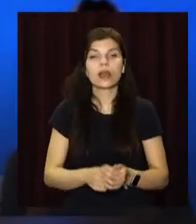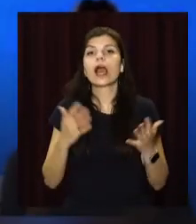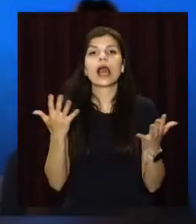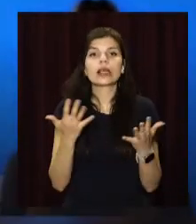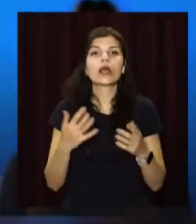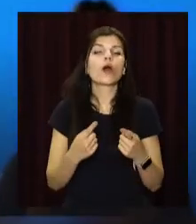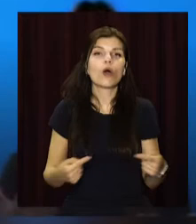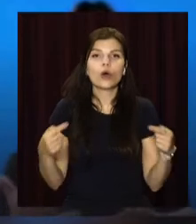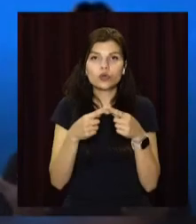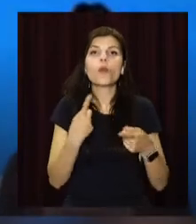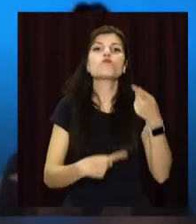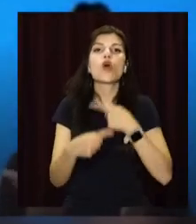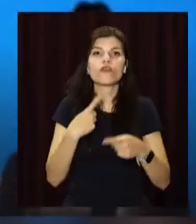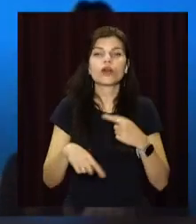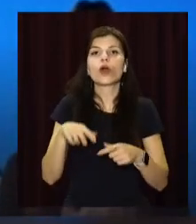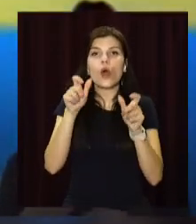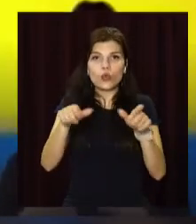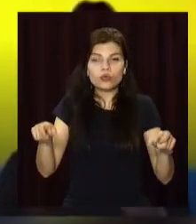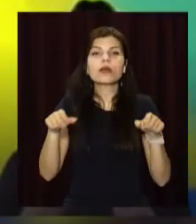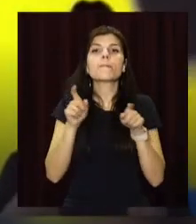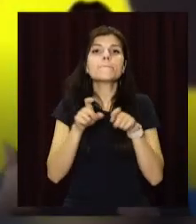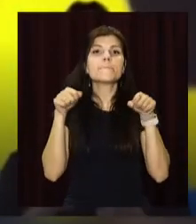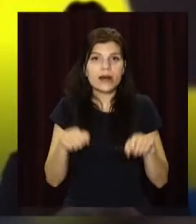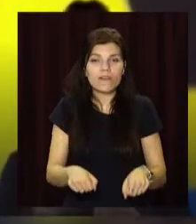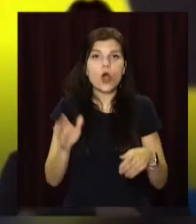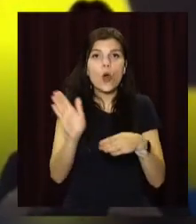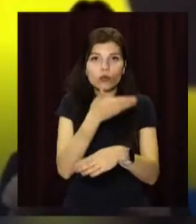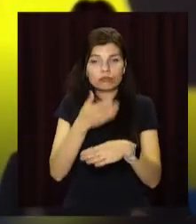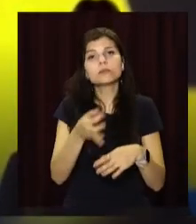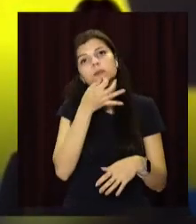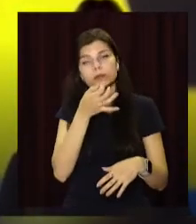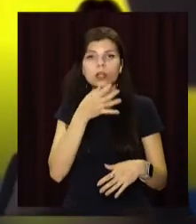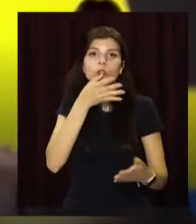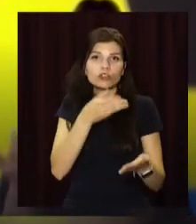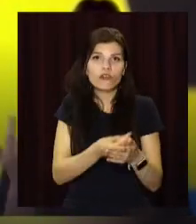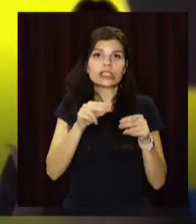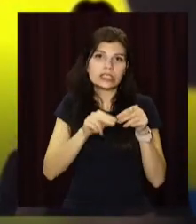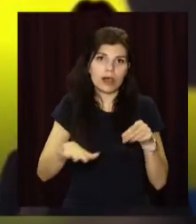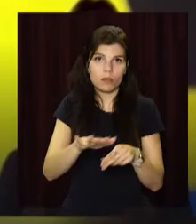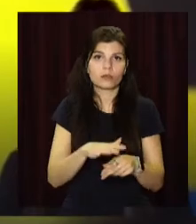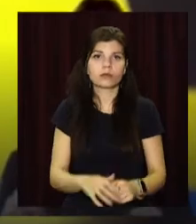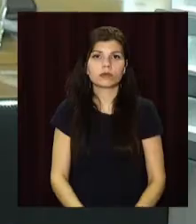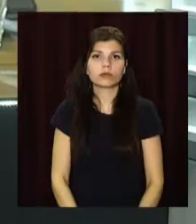Який остаточно повертає громадам право розпоряджатися своїми землями.